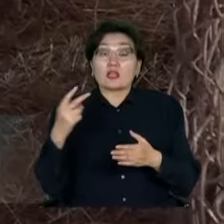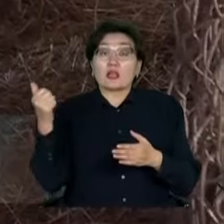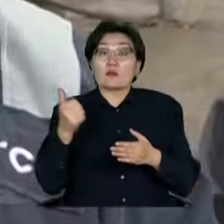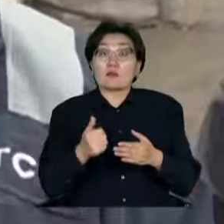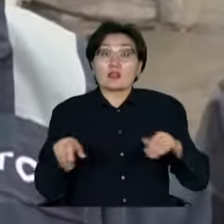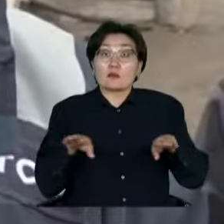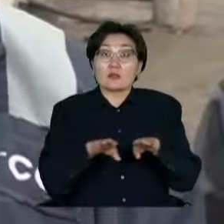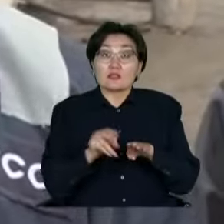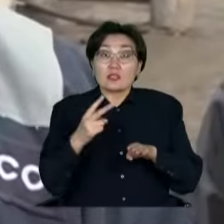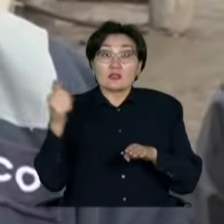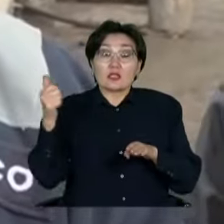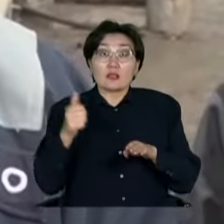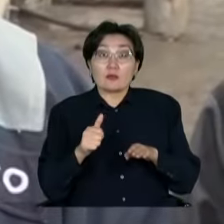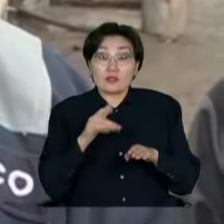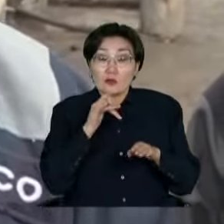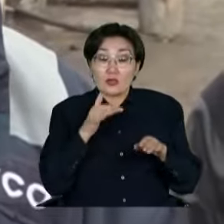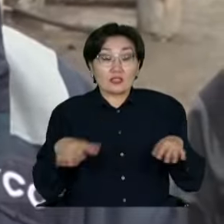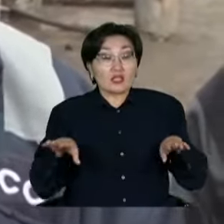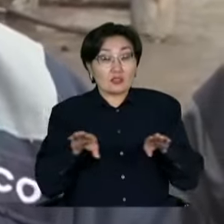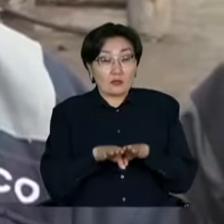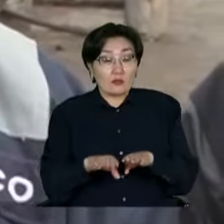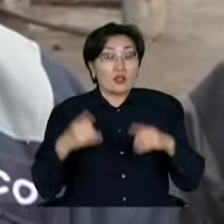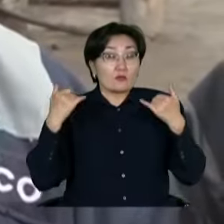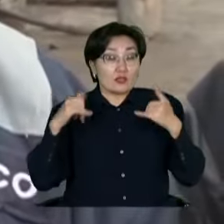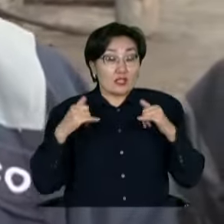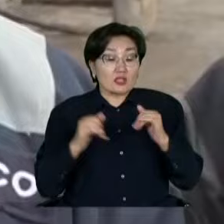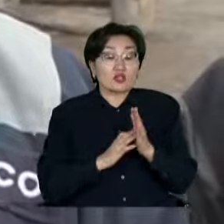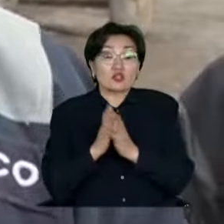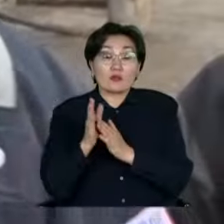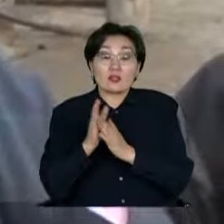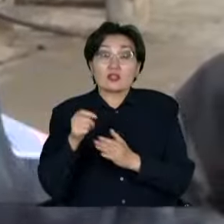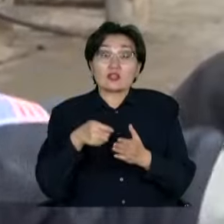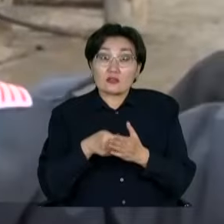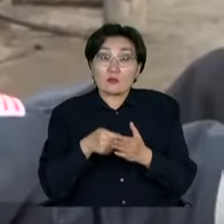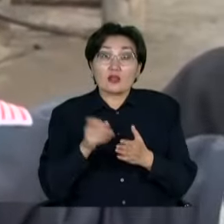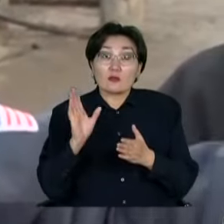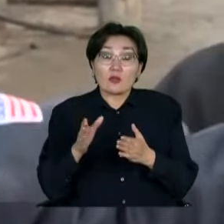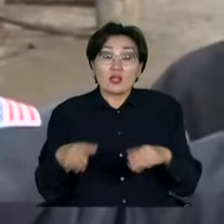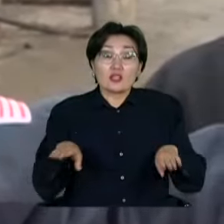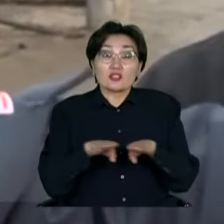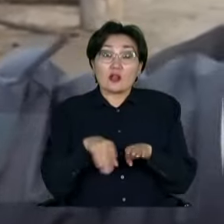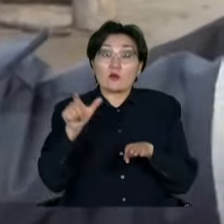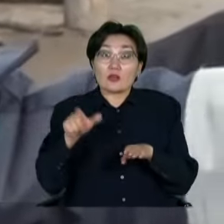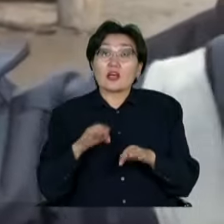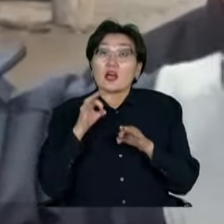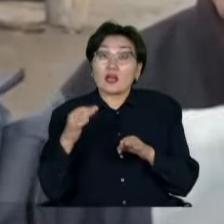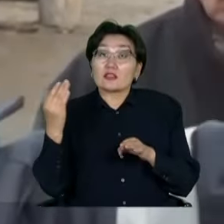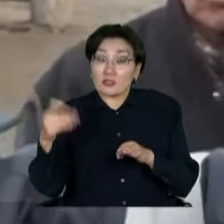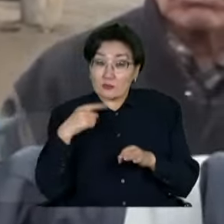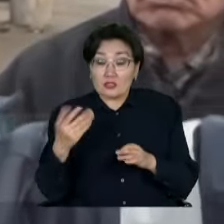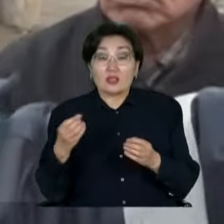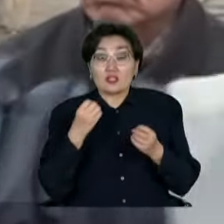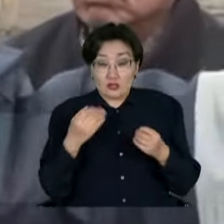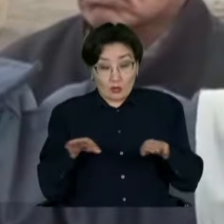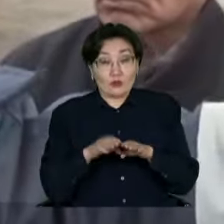дейтін. Екі аптаға жауып қалса енді ары қарай малымызды жейміз, шөбімізді кім жейді? Ал асам жауып отқан адамға айтамыз, иә, міне жауып отырсыңдар